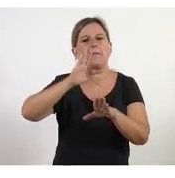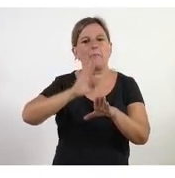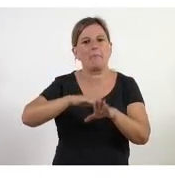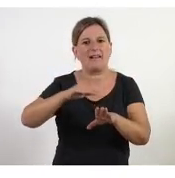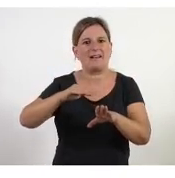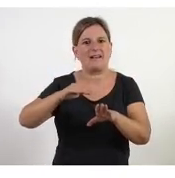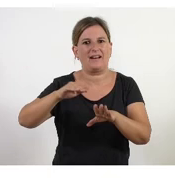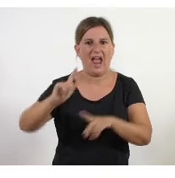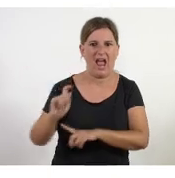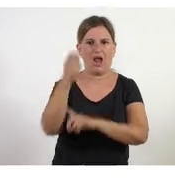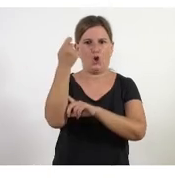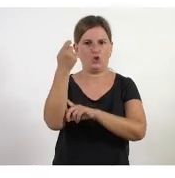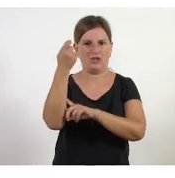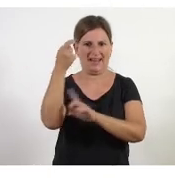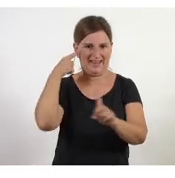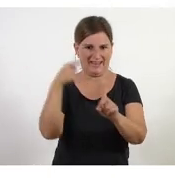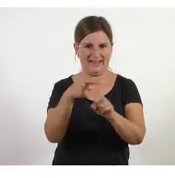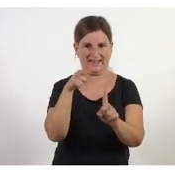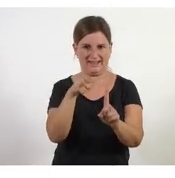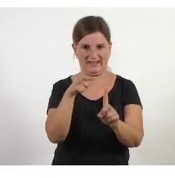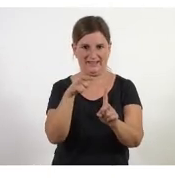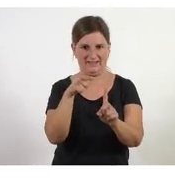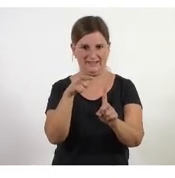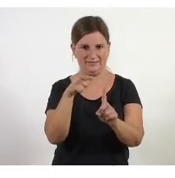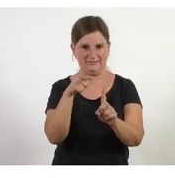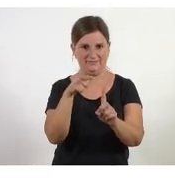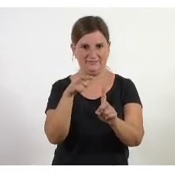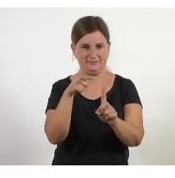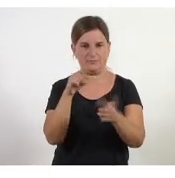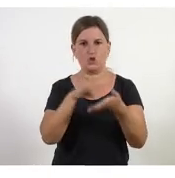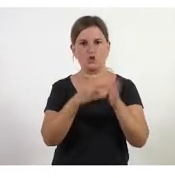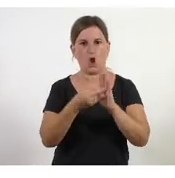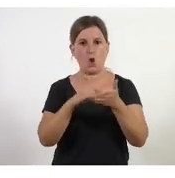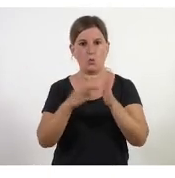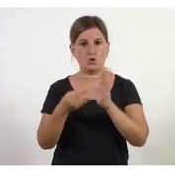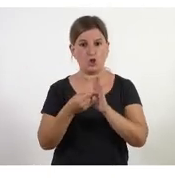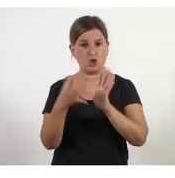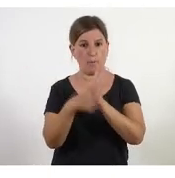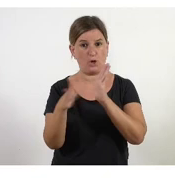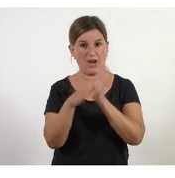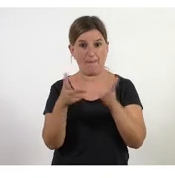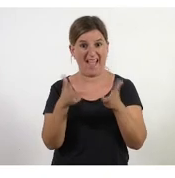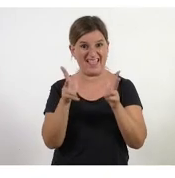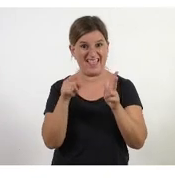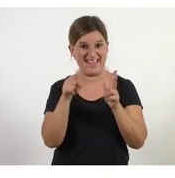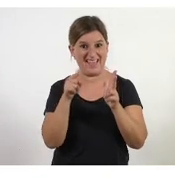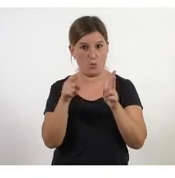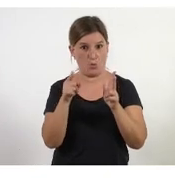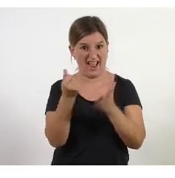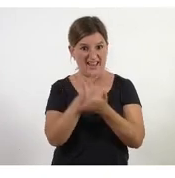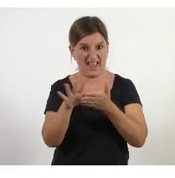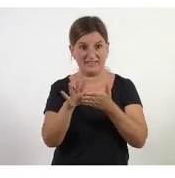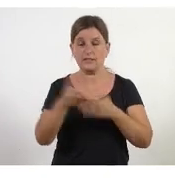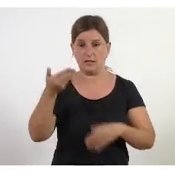per aconseguir una fita. Les solucions de software lliure són unes solucions molt vàlides, però